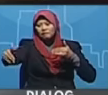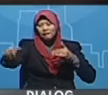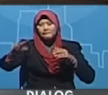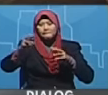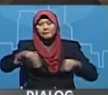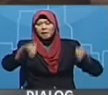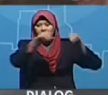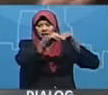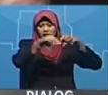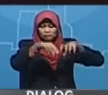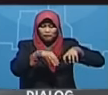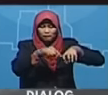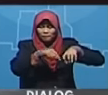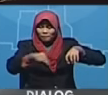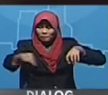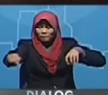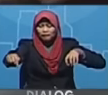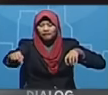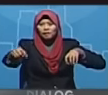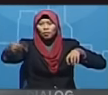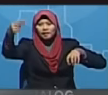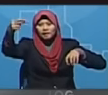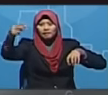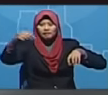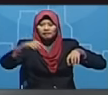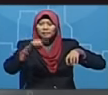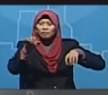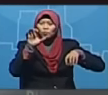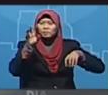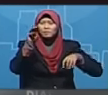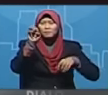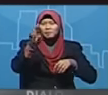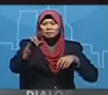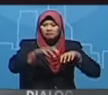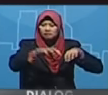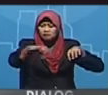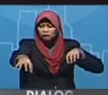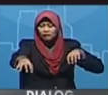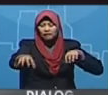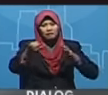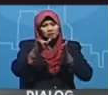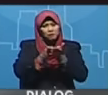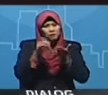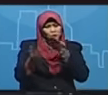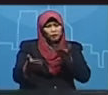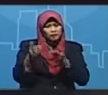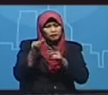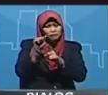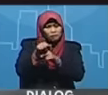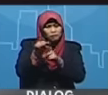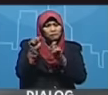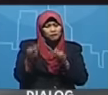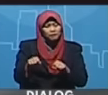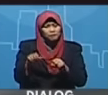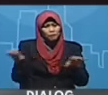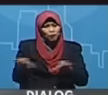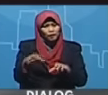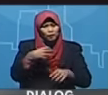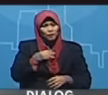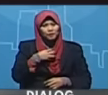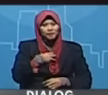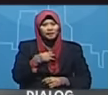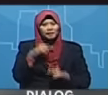Masjidil Haram. Okey. 100 meter. Adakah itu juga dalam terms penipuan yang boleh kita klaim membuat aduan